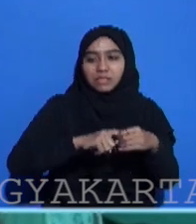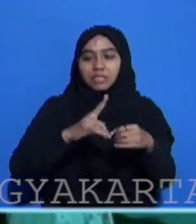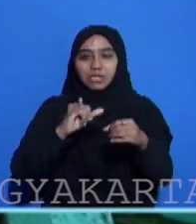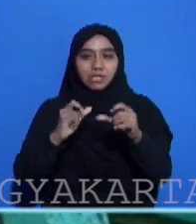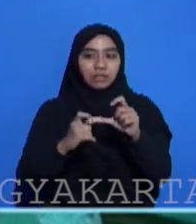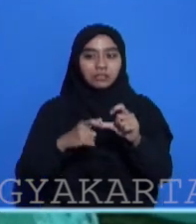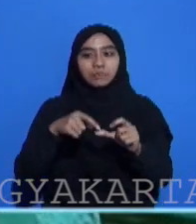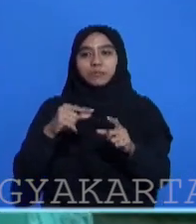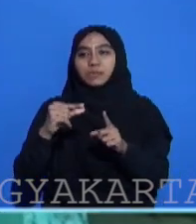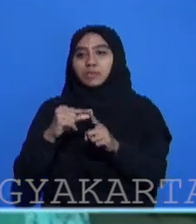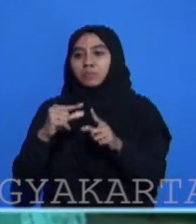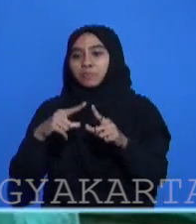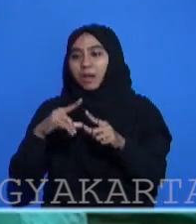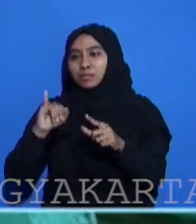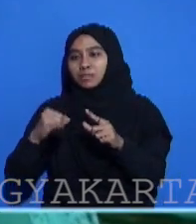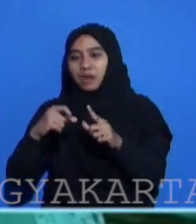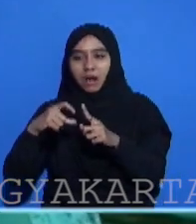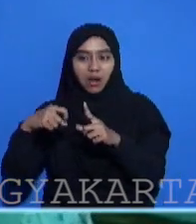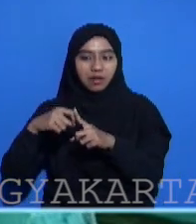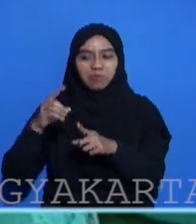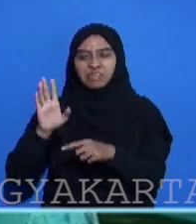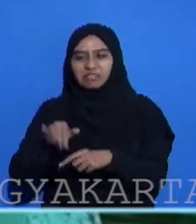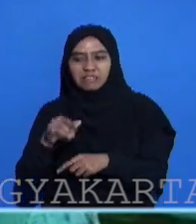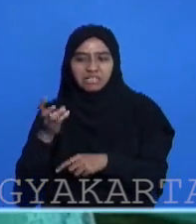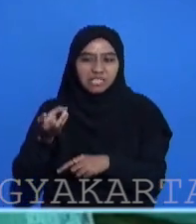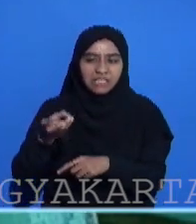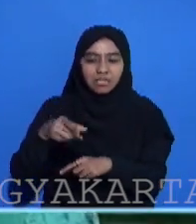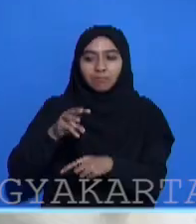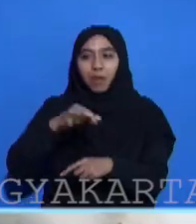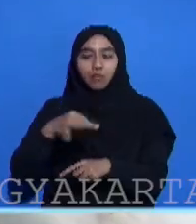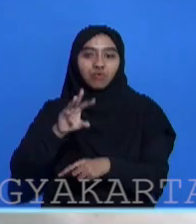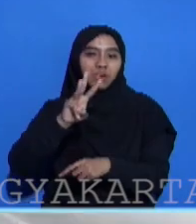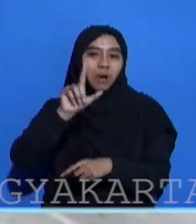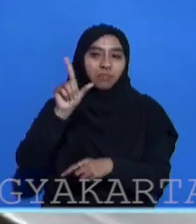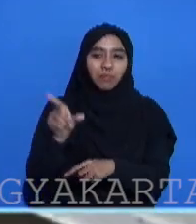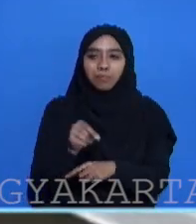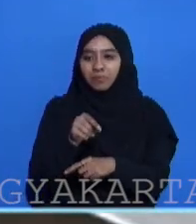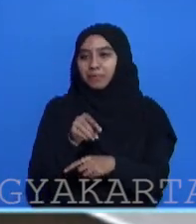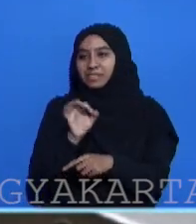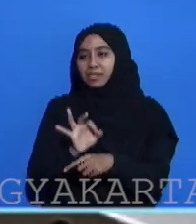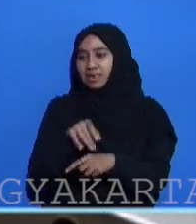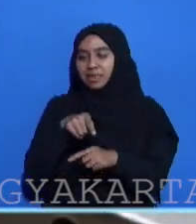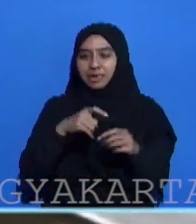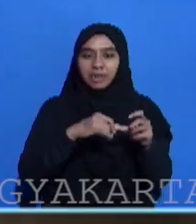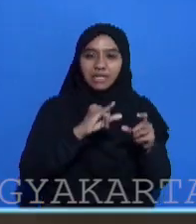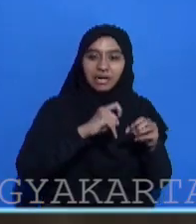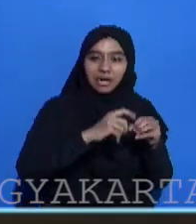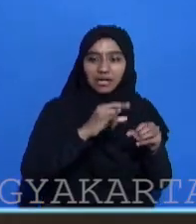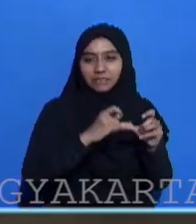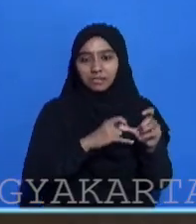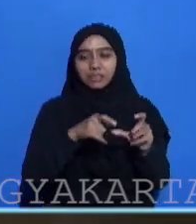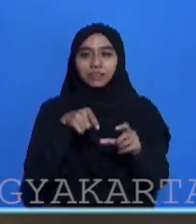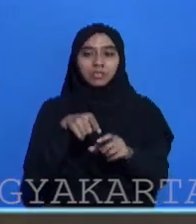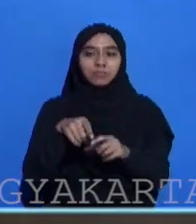pajak relatif kecil, sampai saat ini baru sekitar 30% konsumen yang bertransaksi menggunakan QRIS, sementara 70%-nya masih